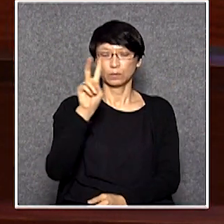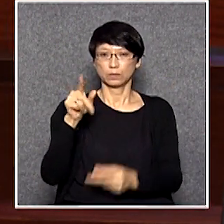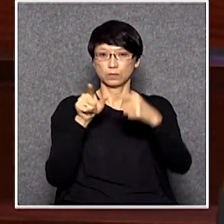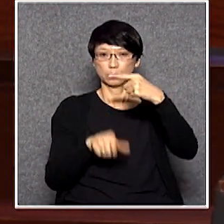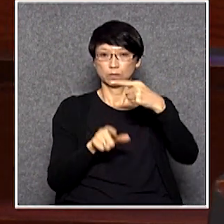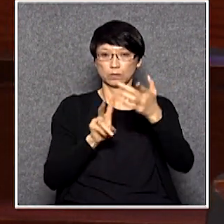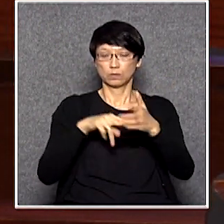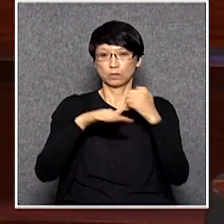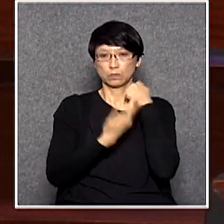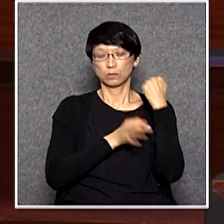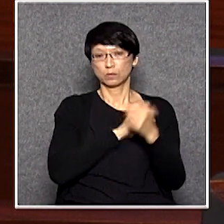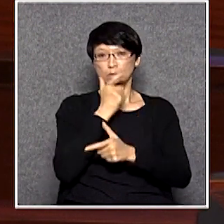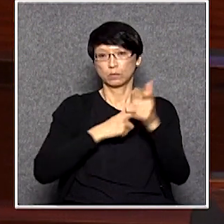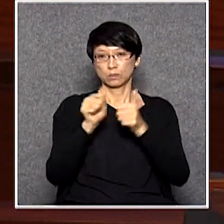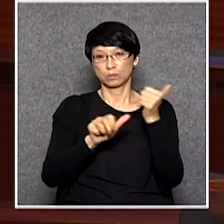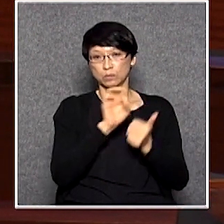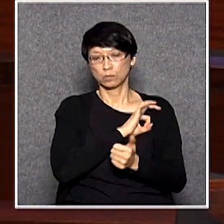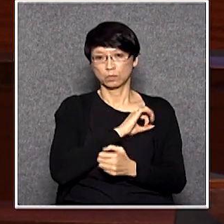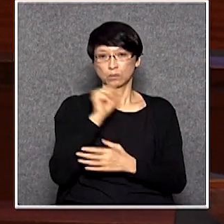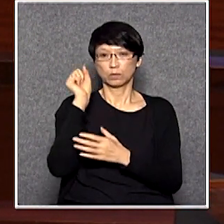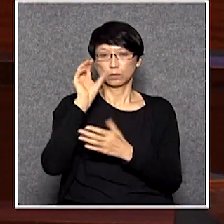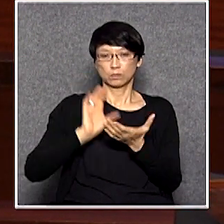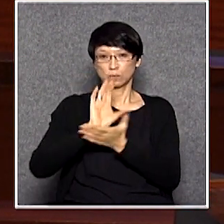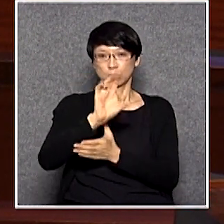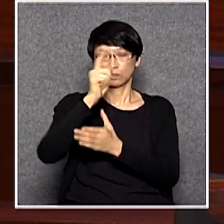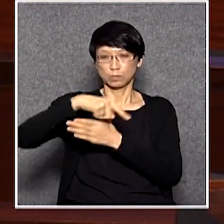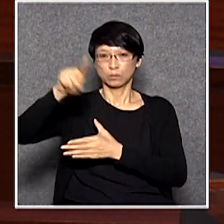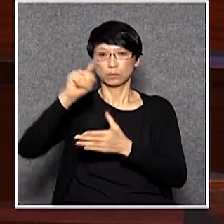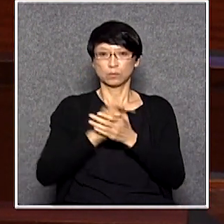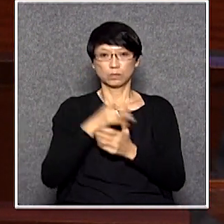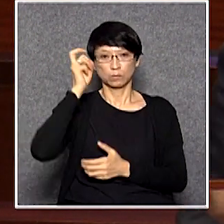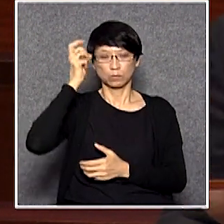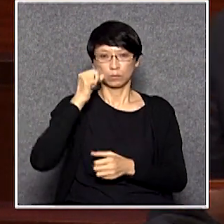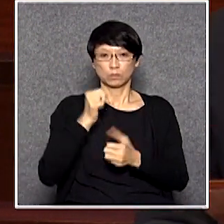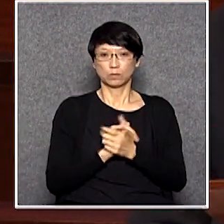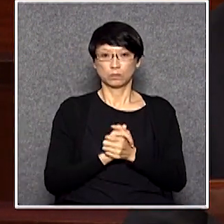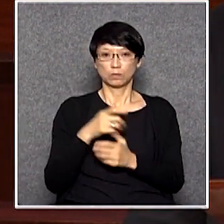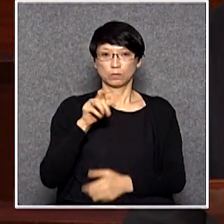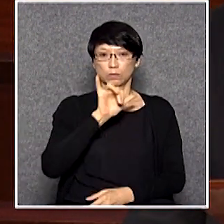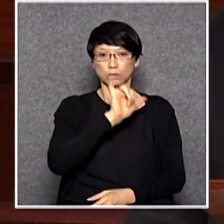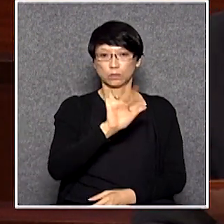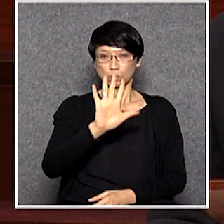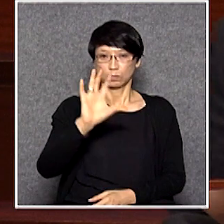立法會財委會通過高鐵撥款，當時估計的造價是650億，